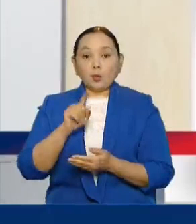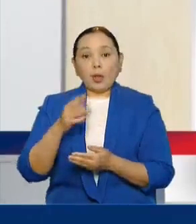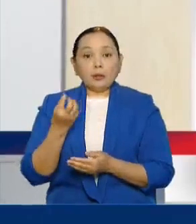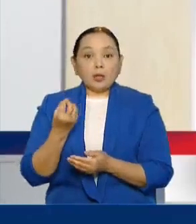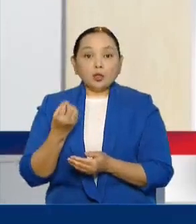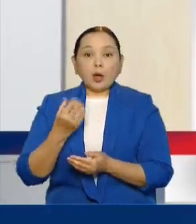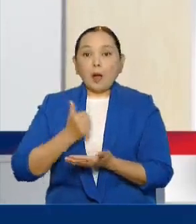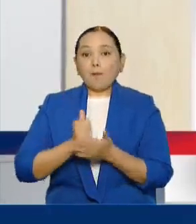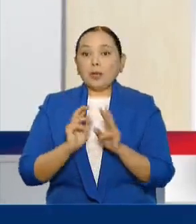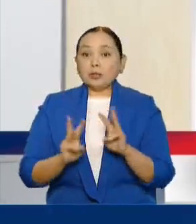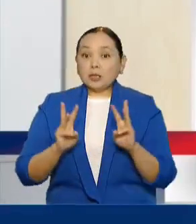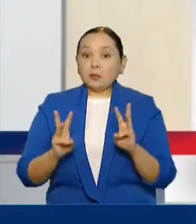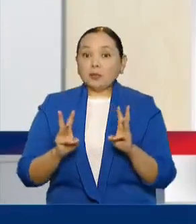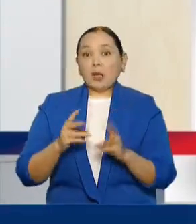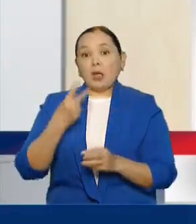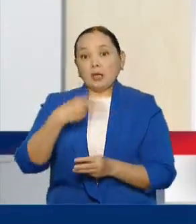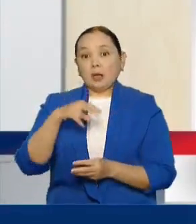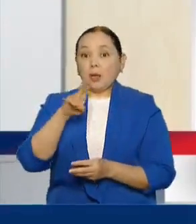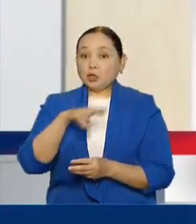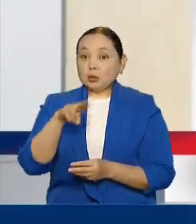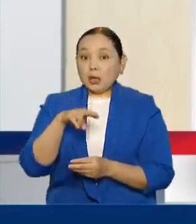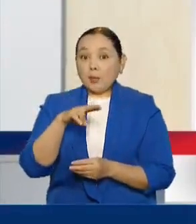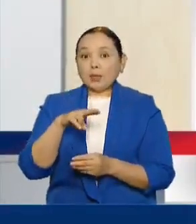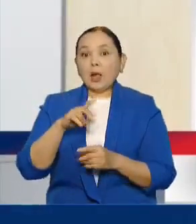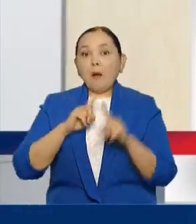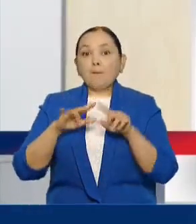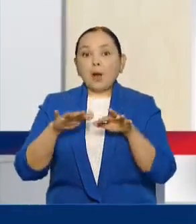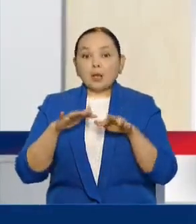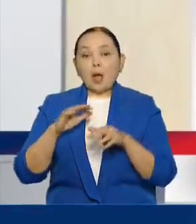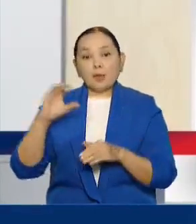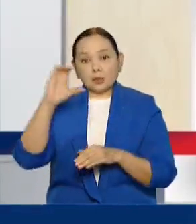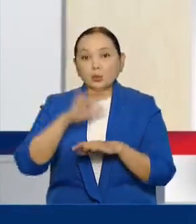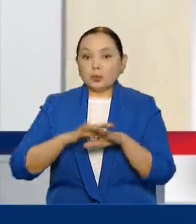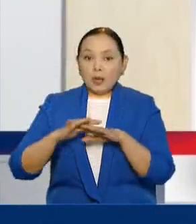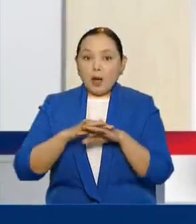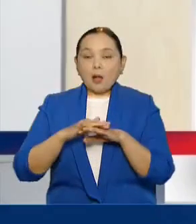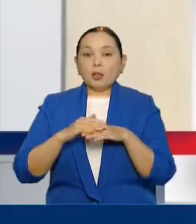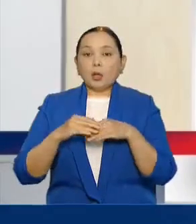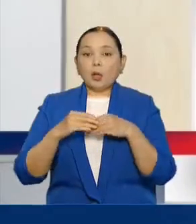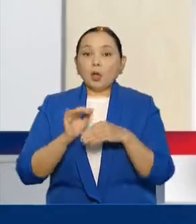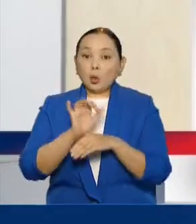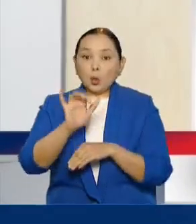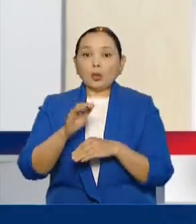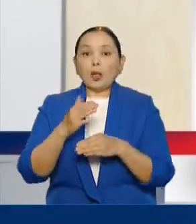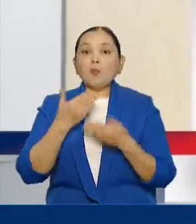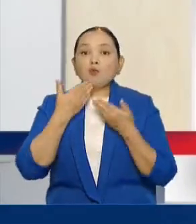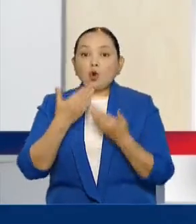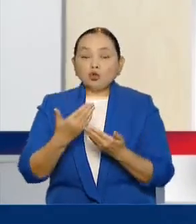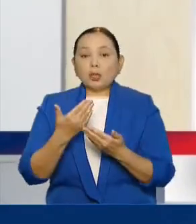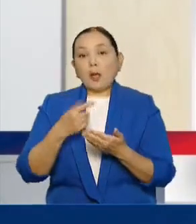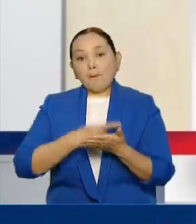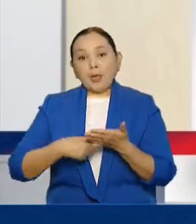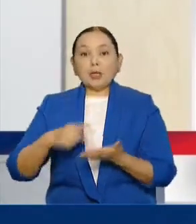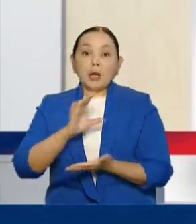tashqari prezidentimizni 20 dekabrda parlamentga hamda O'zbekiston xalqiga yo'llagan murojaatnomasida